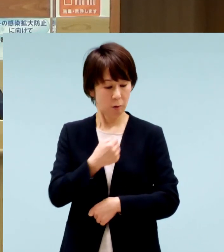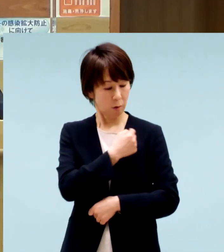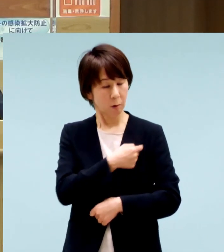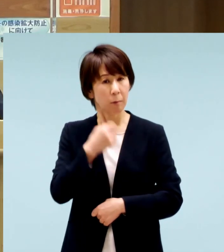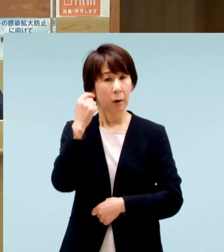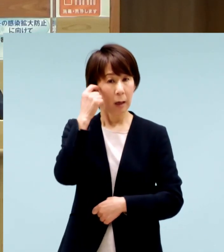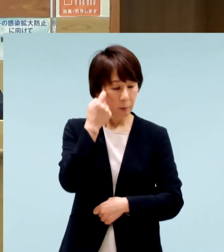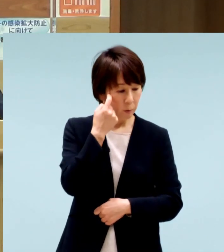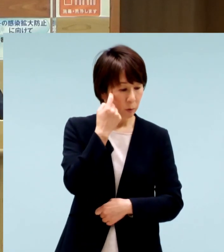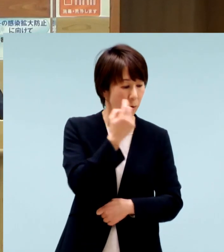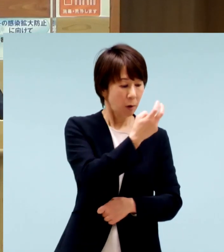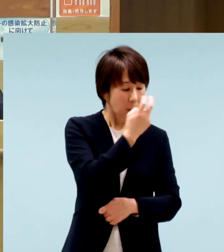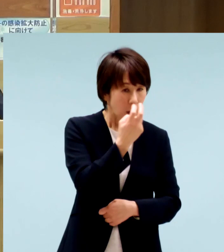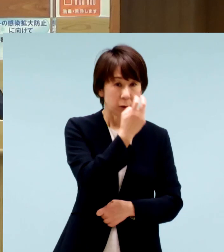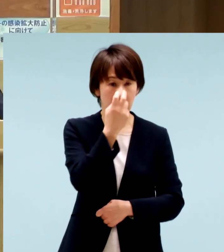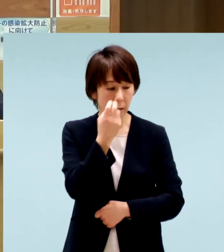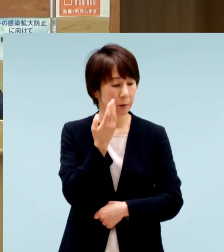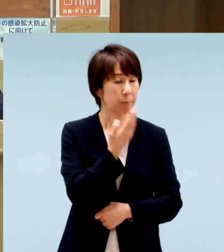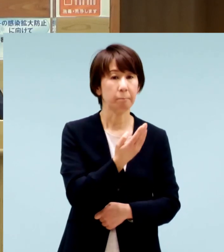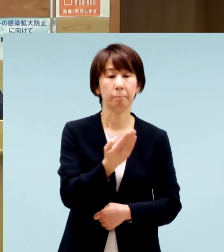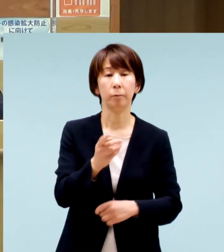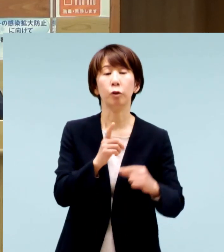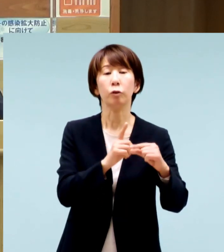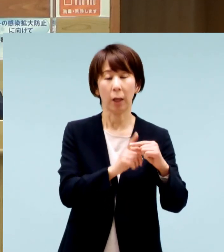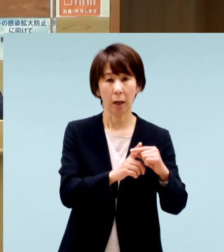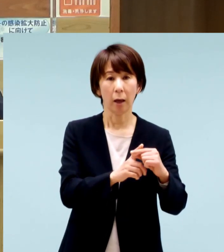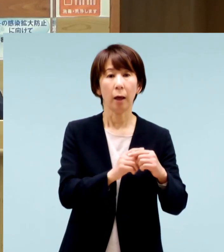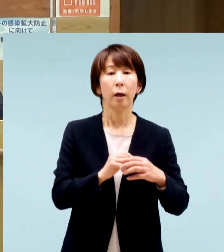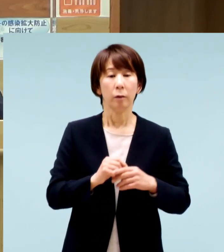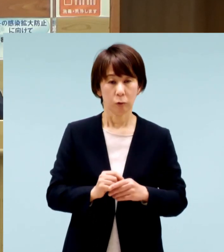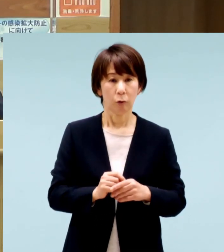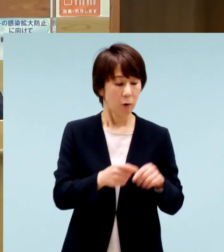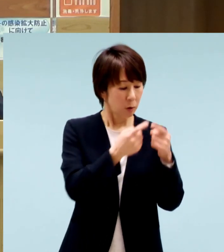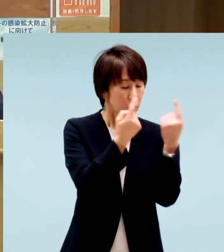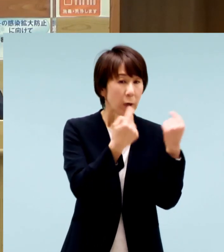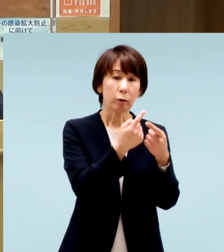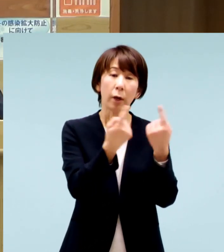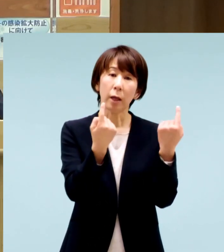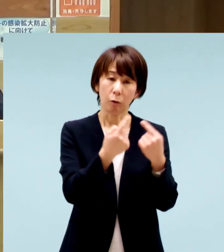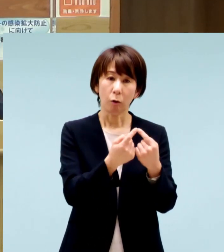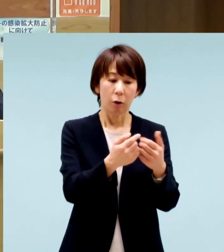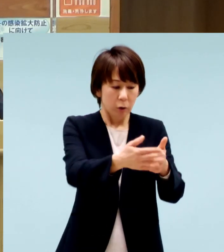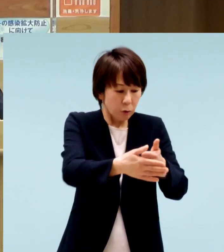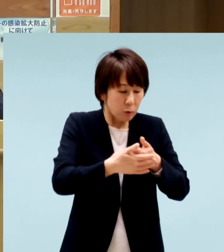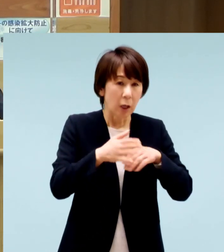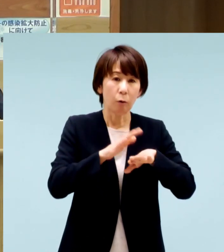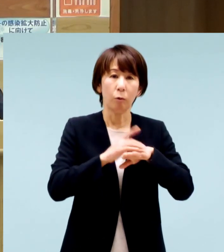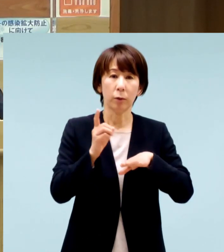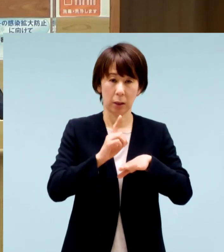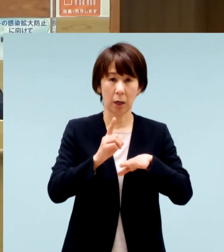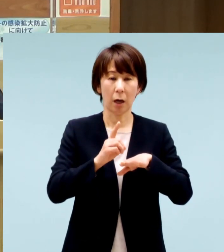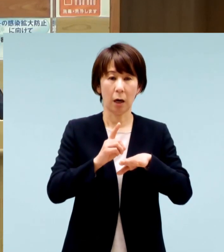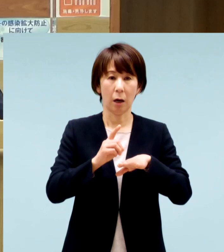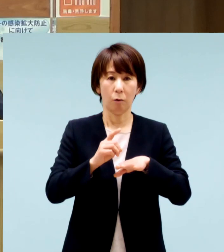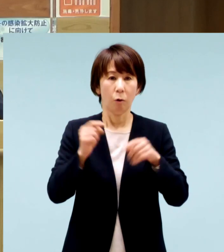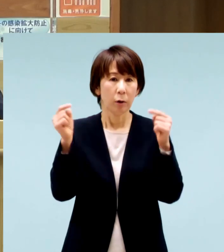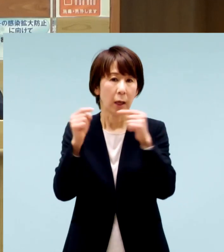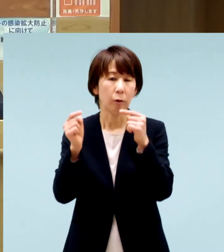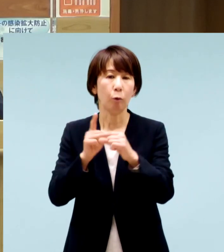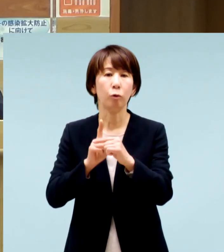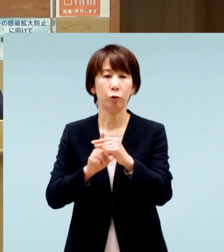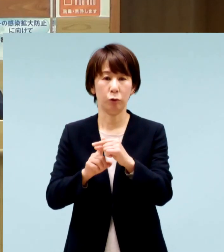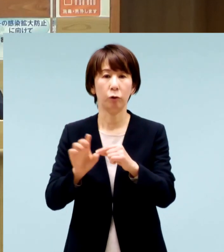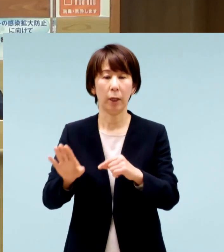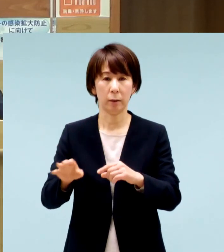あ、この結果を踏まえまして個別の救済策について具体的な検討を進めさせていただいています。早期にお一人お一人に対